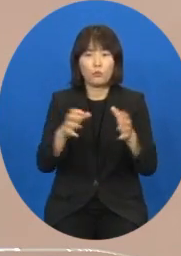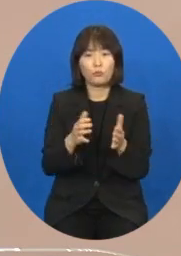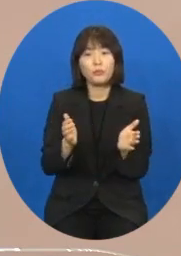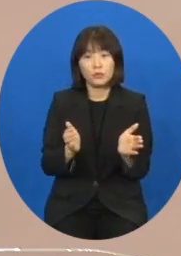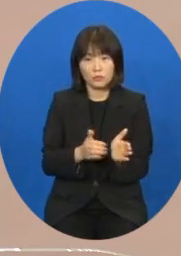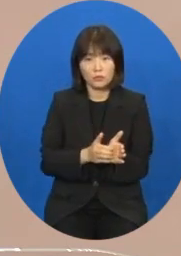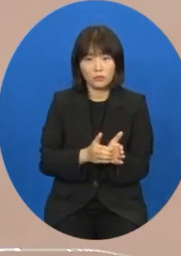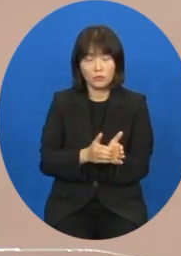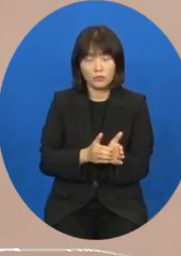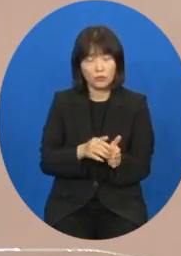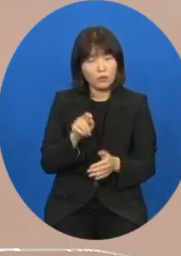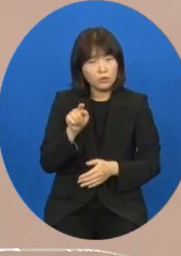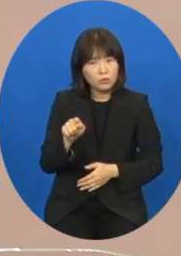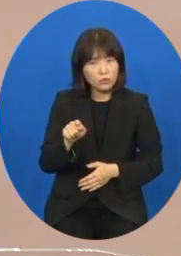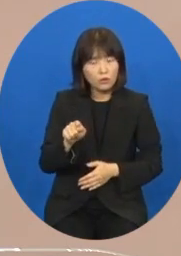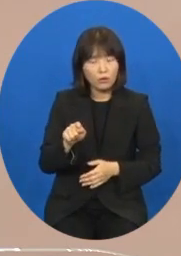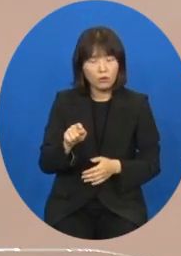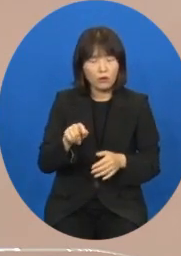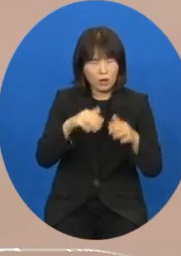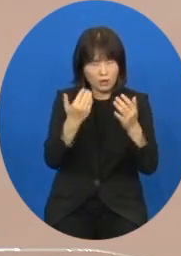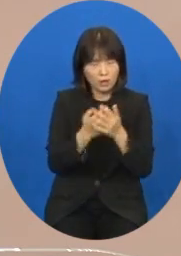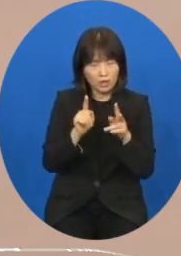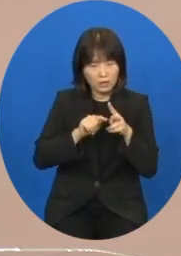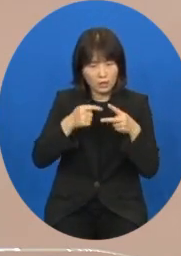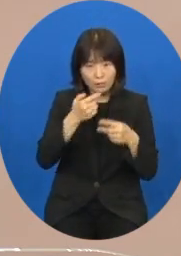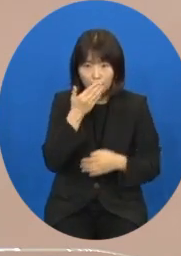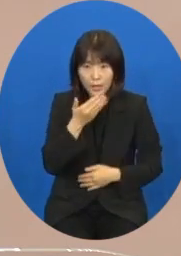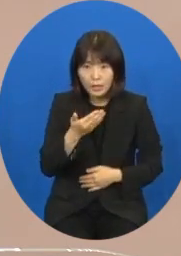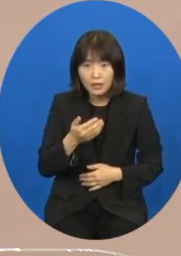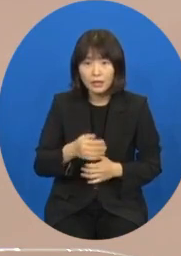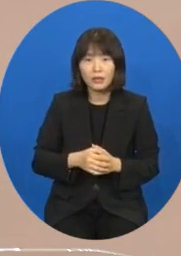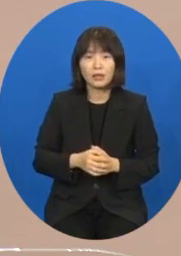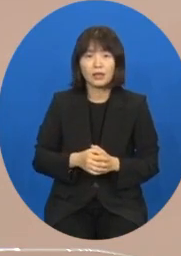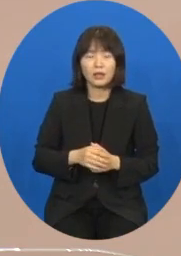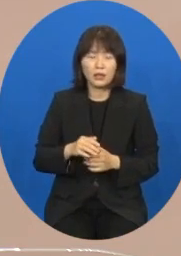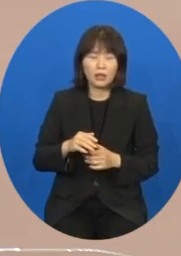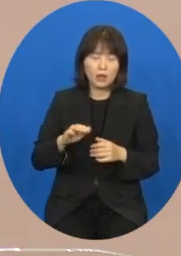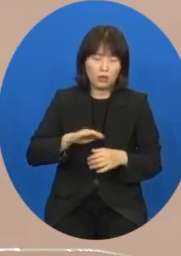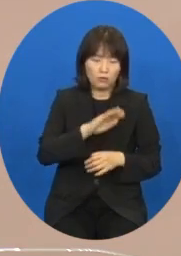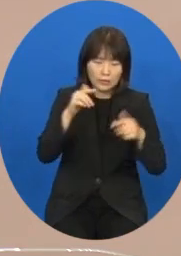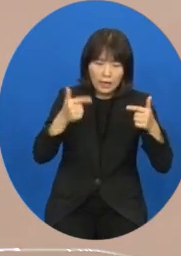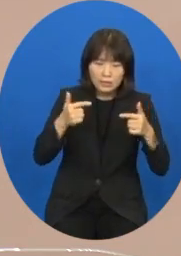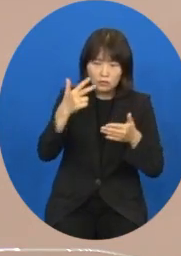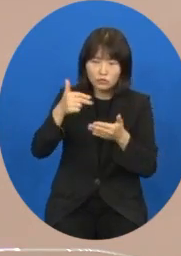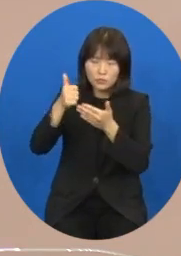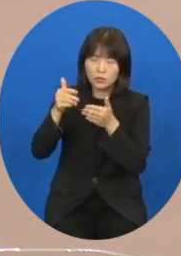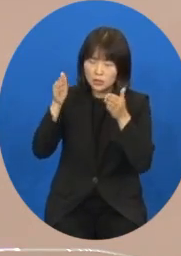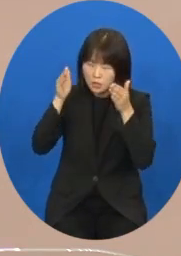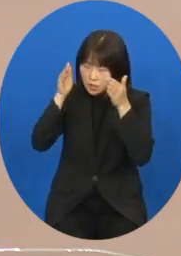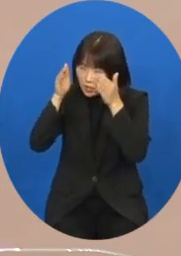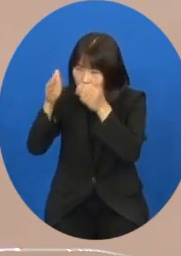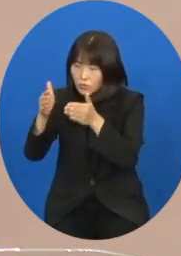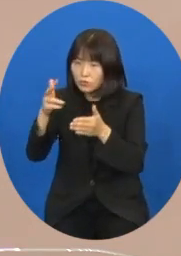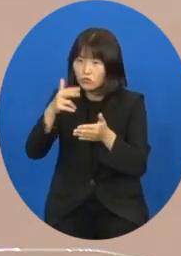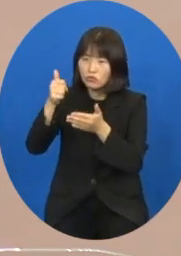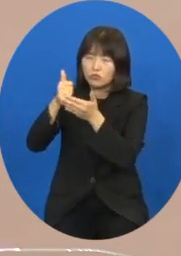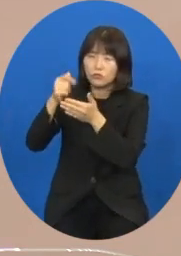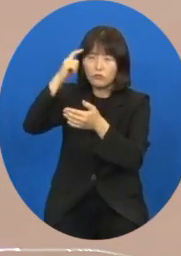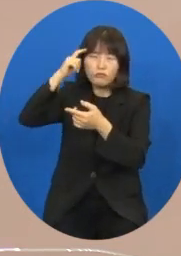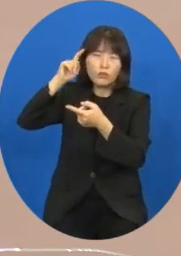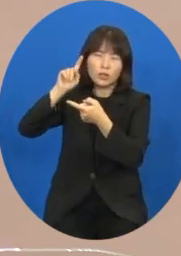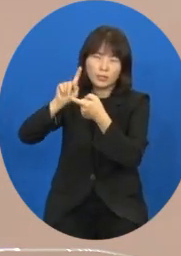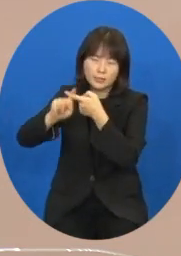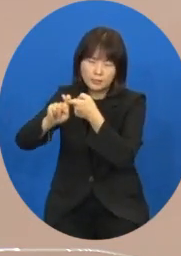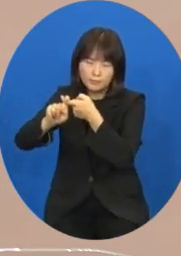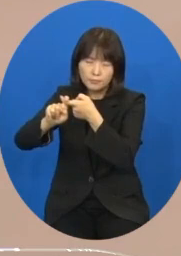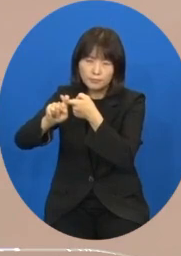우리가 그것을 어떻게 다 이해할 수 있겠어요? 우리가 항상 주님께 집중하고 주님께 관심을 기울이고